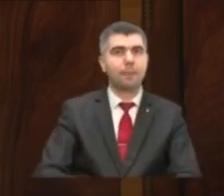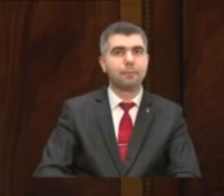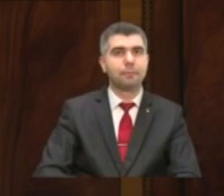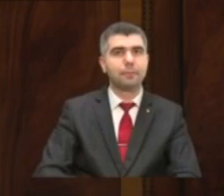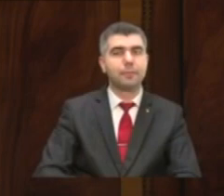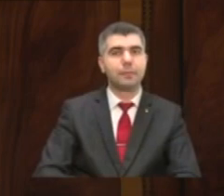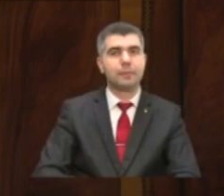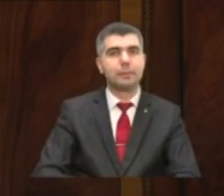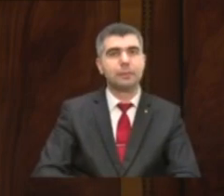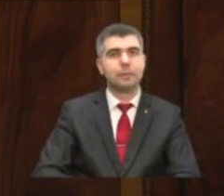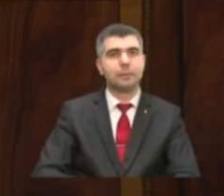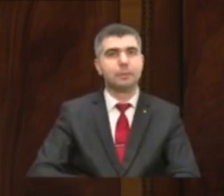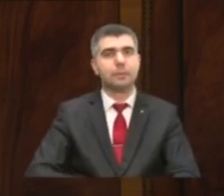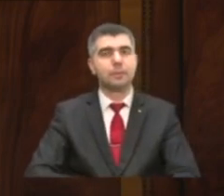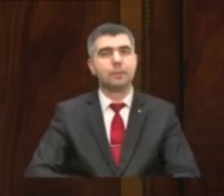مهم ما زياد